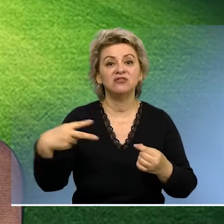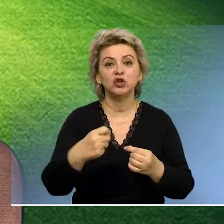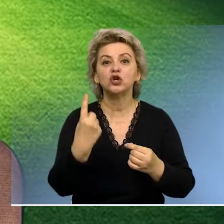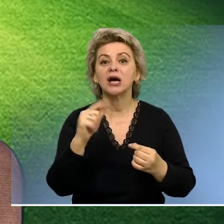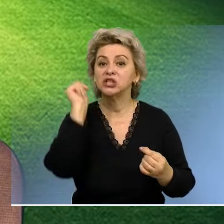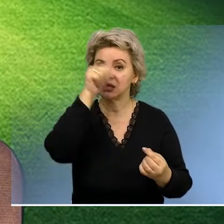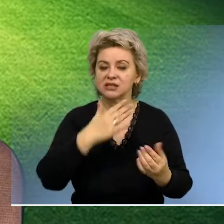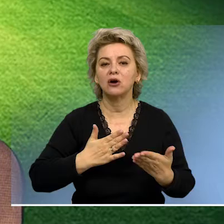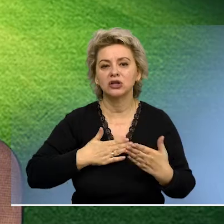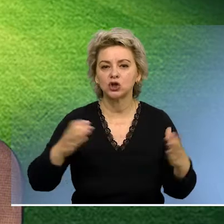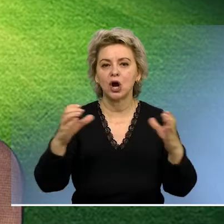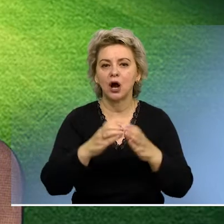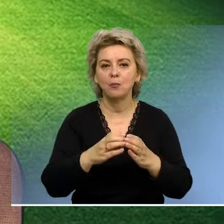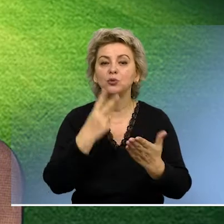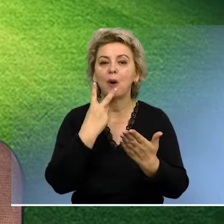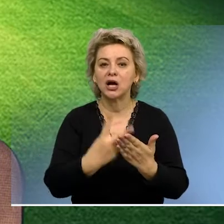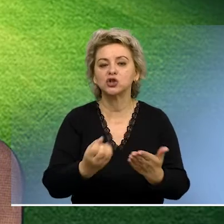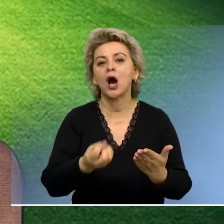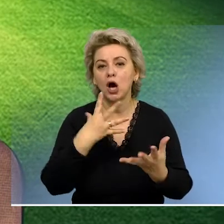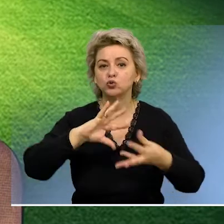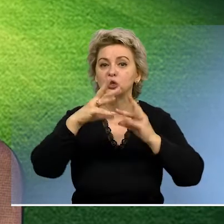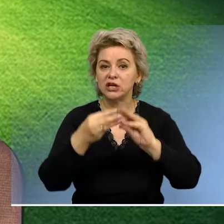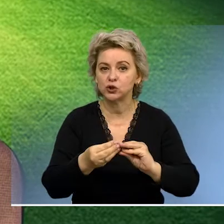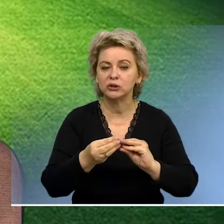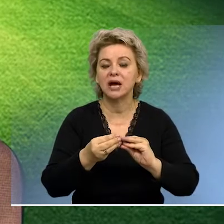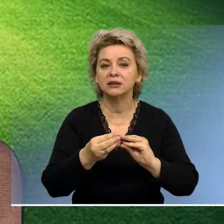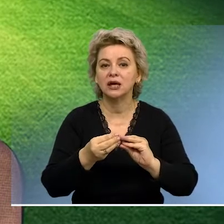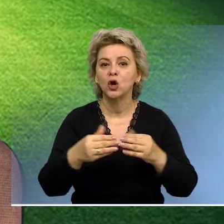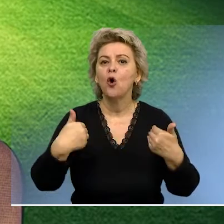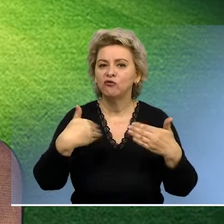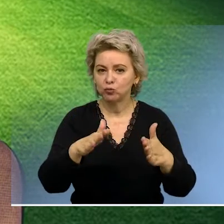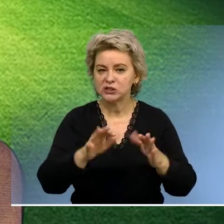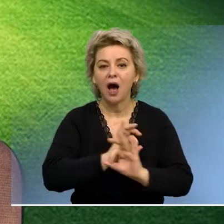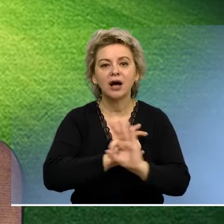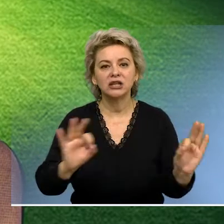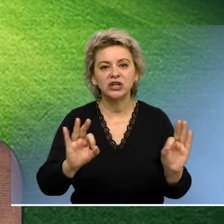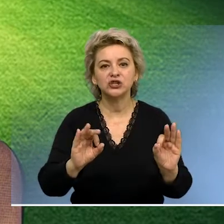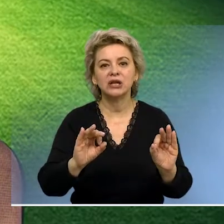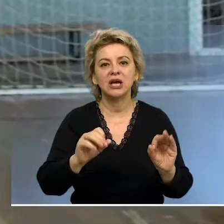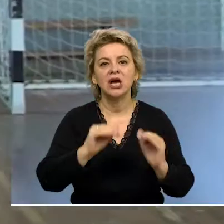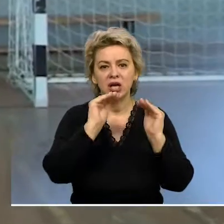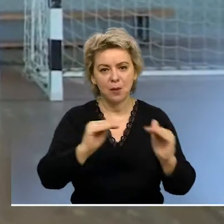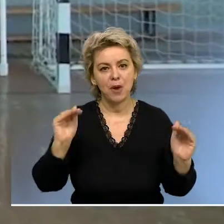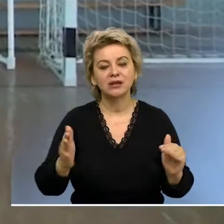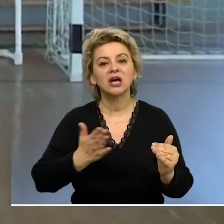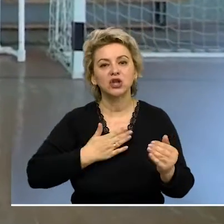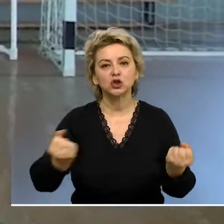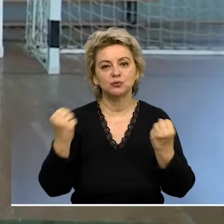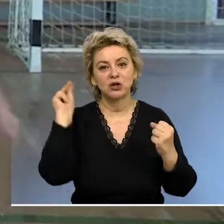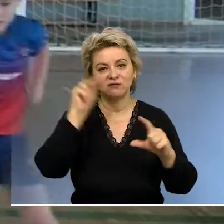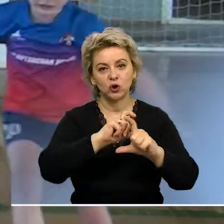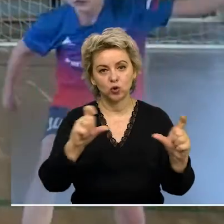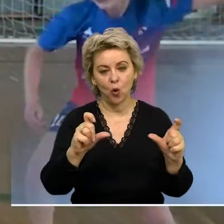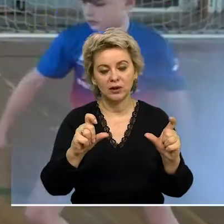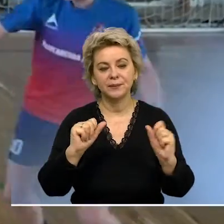меня поддержало. И с 2011 года наша команда показывает хорошие результаты, выпускаются отличные